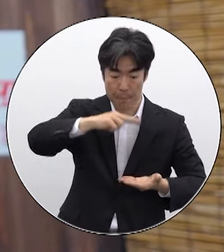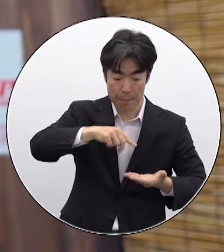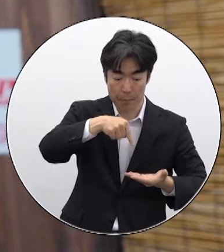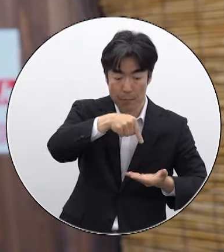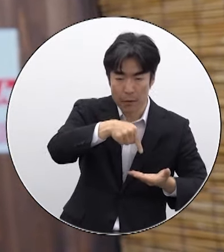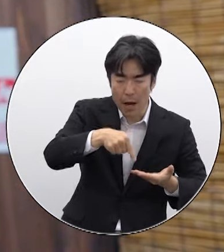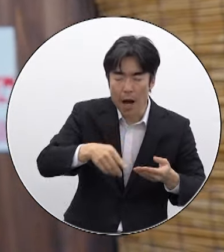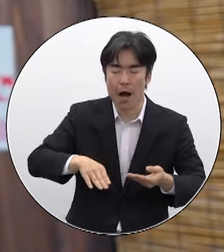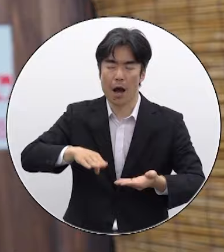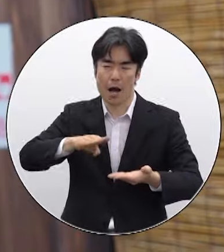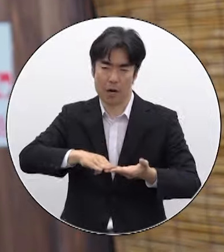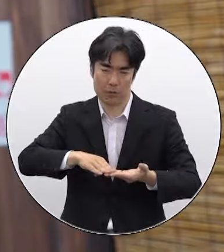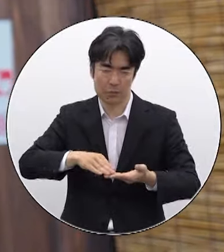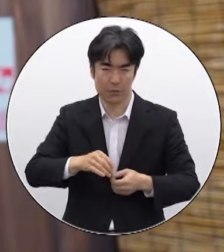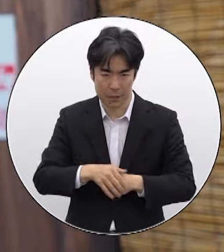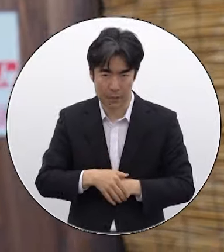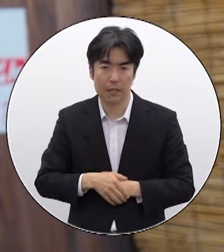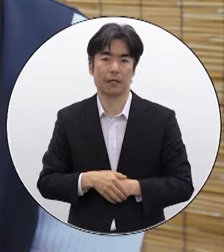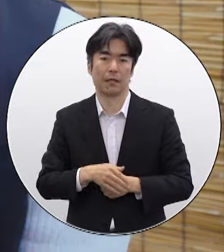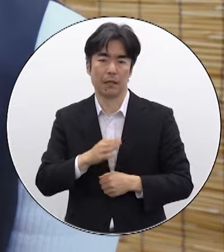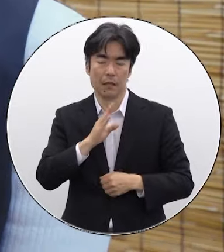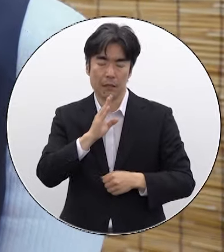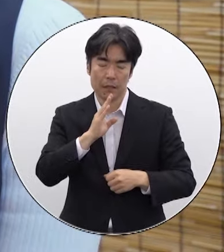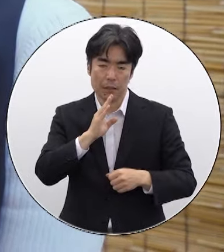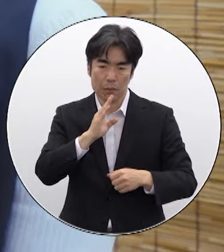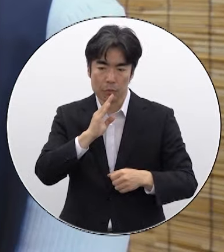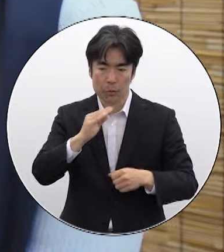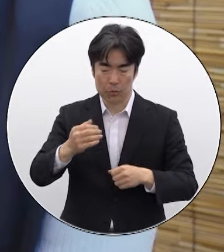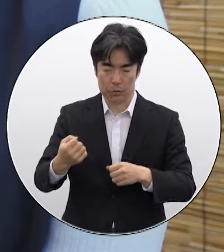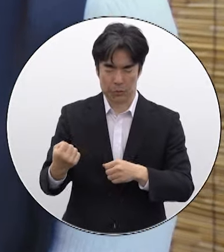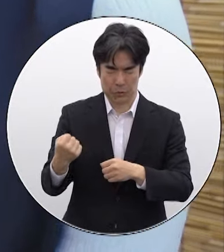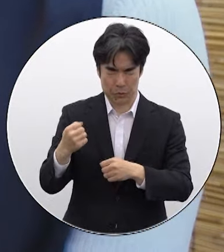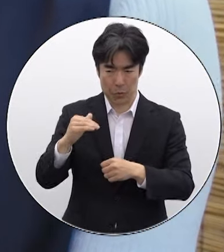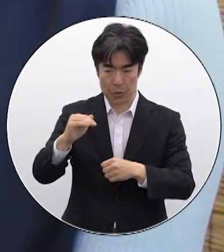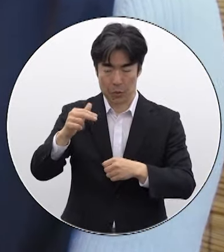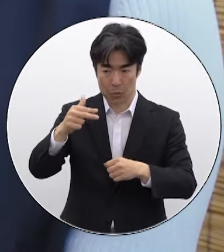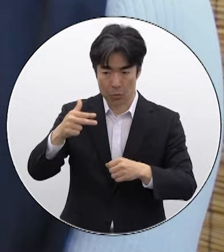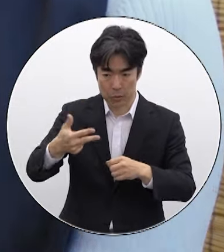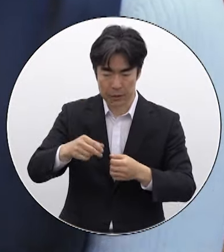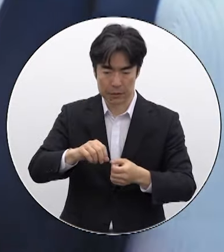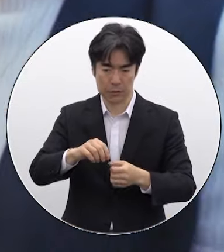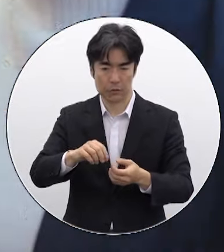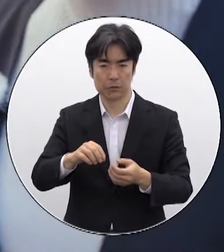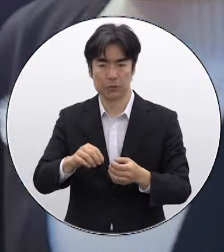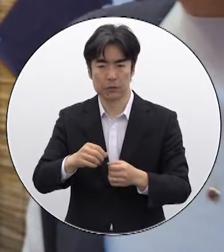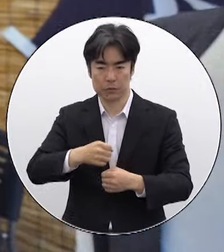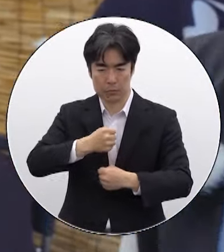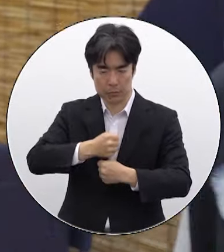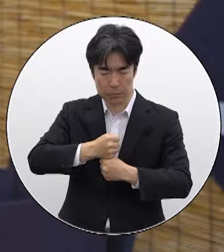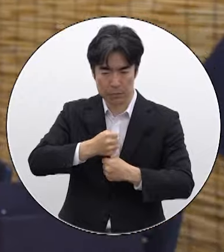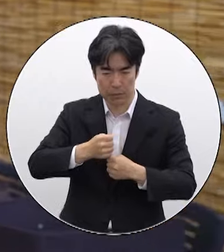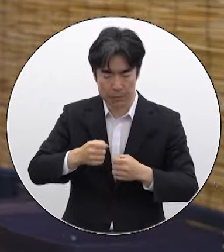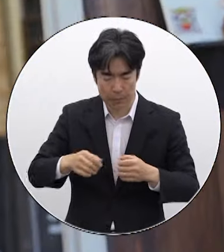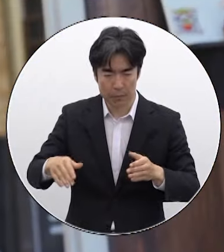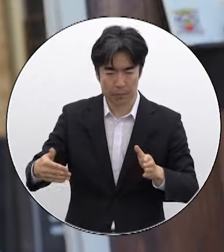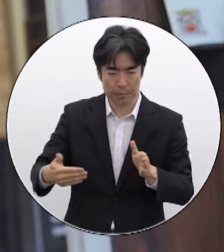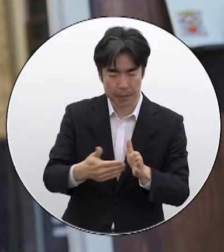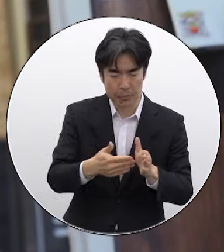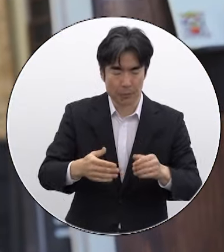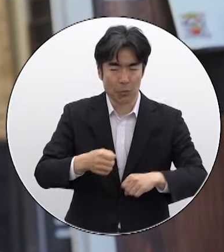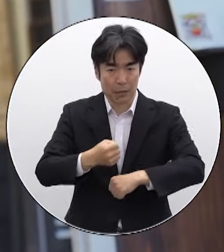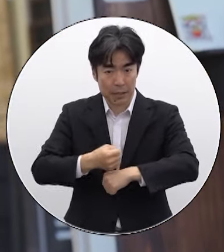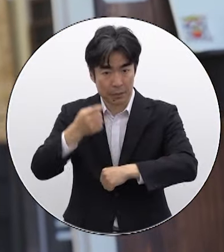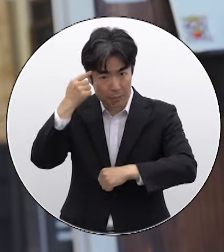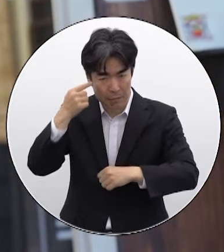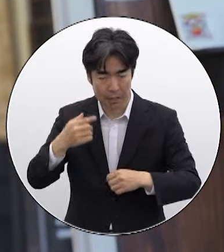く合います。合ってます。 これだけ力強い越を 出す のは結構大変ですか。 はい、ヘ